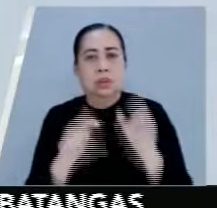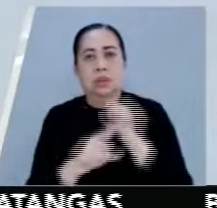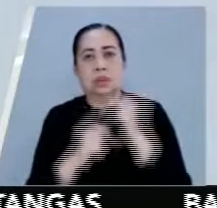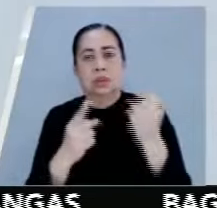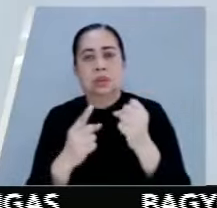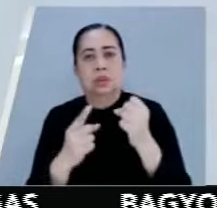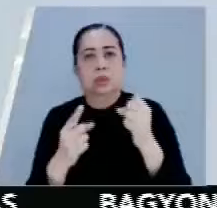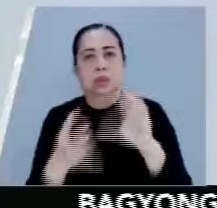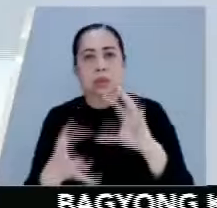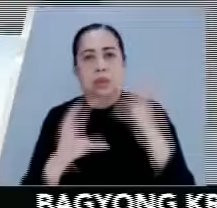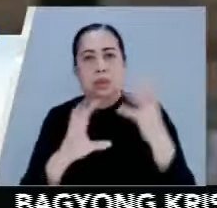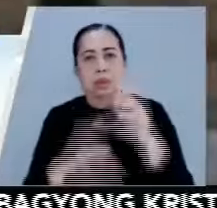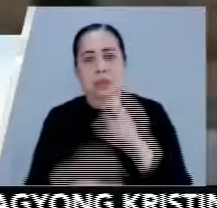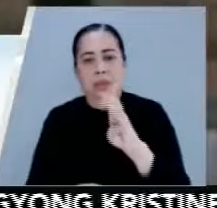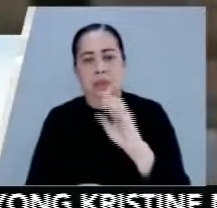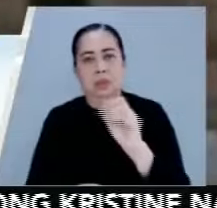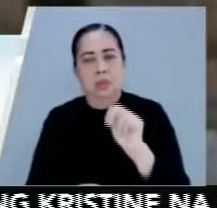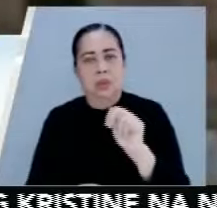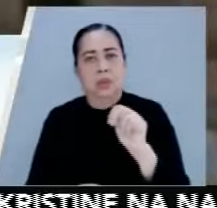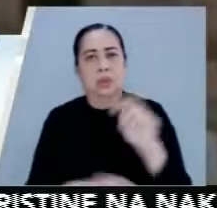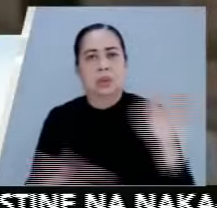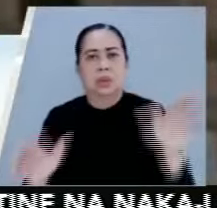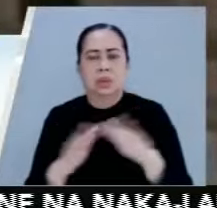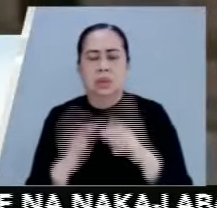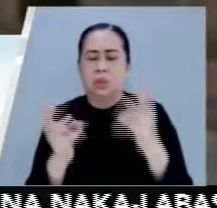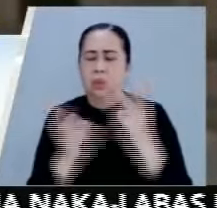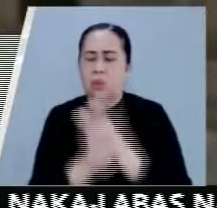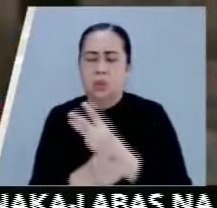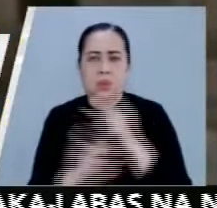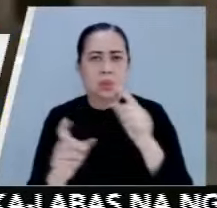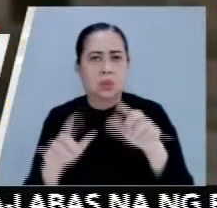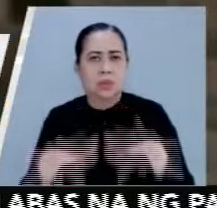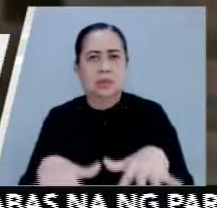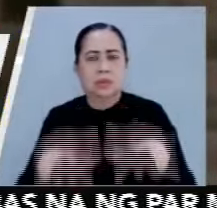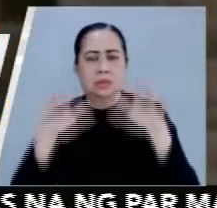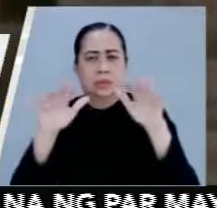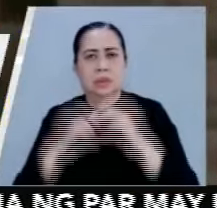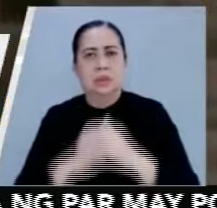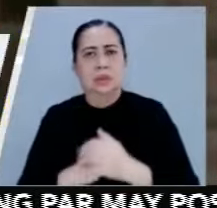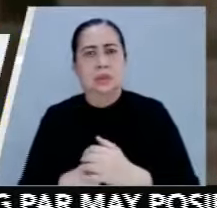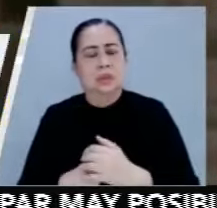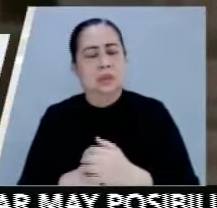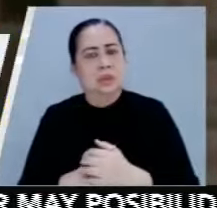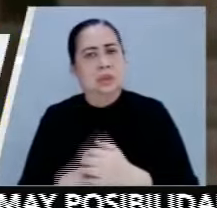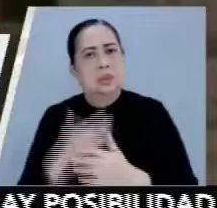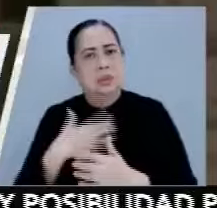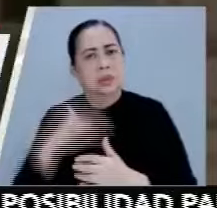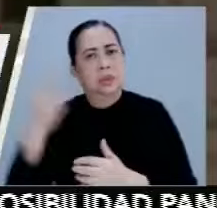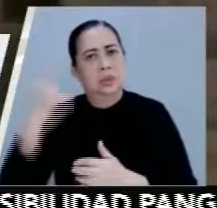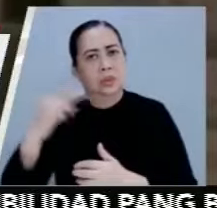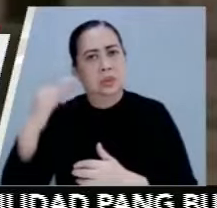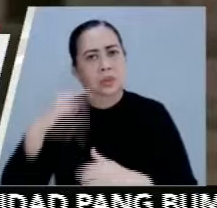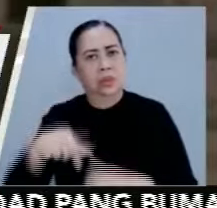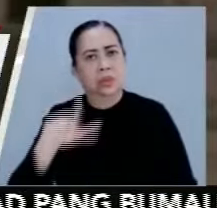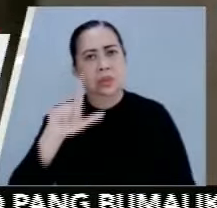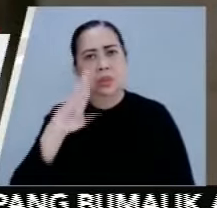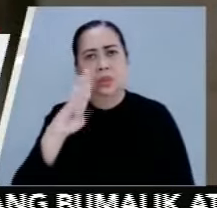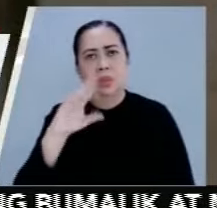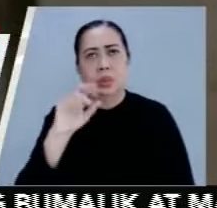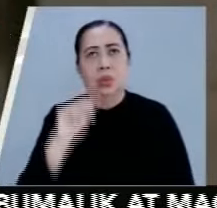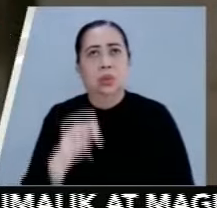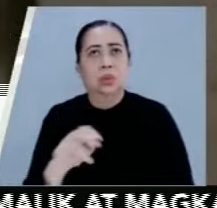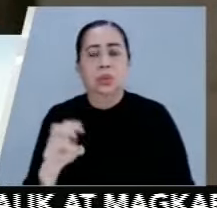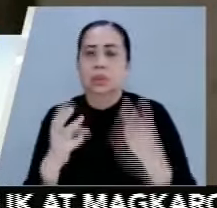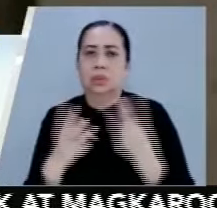ang Libon Albay pinaka-worst Uh flooding in history sa amin na bayan ng libon so Grabe po